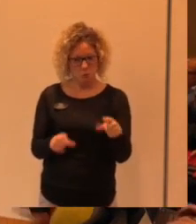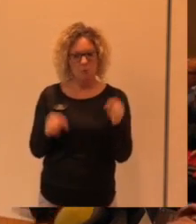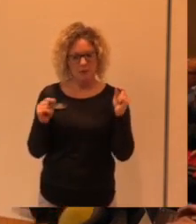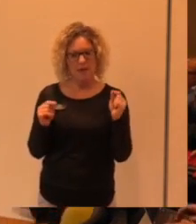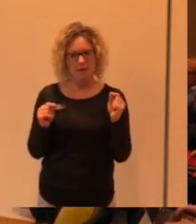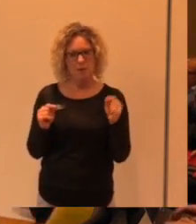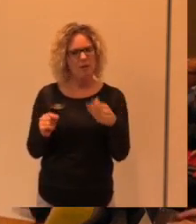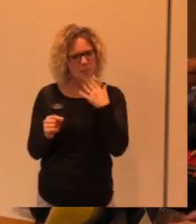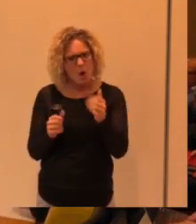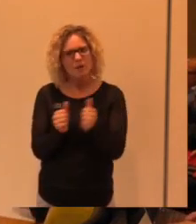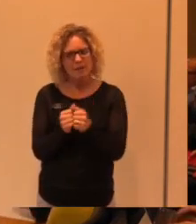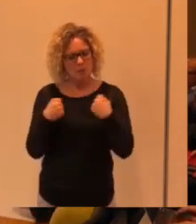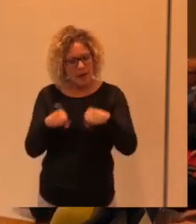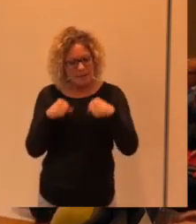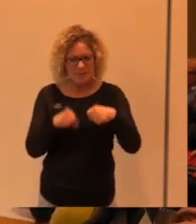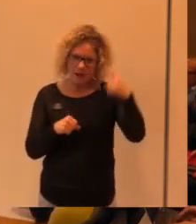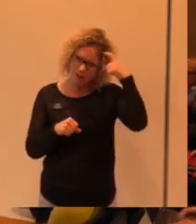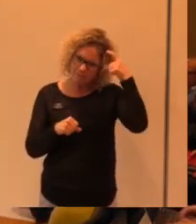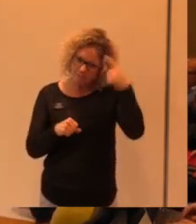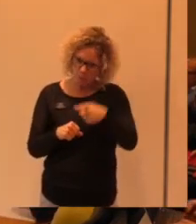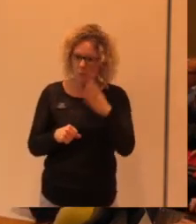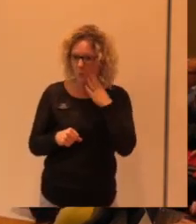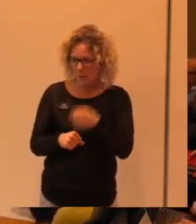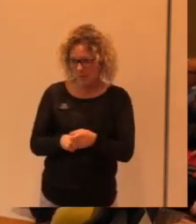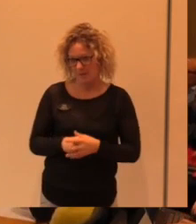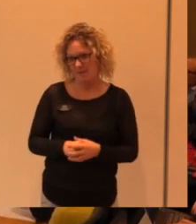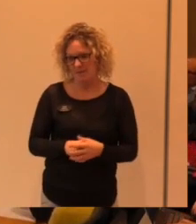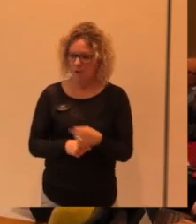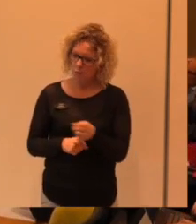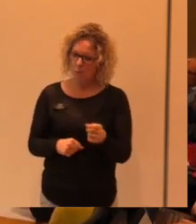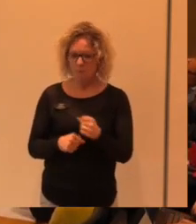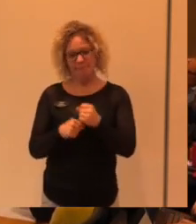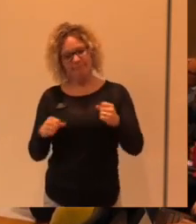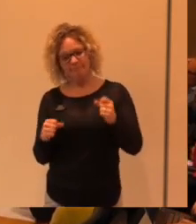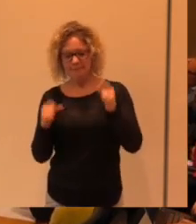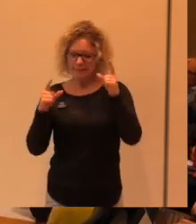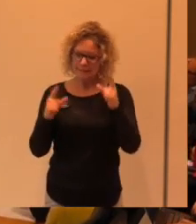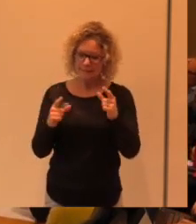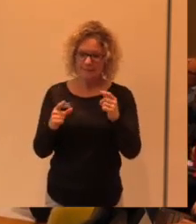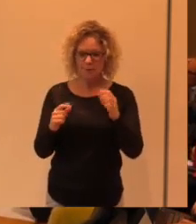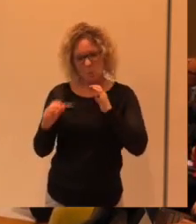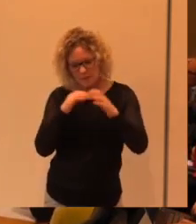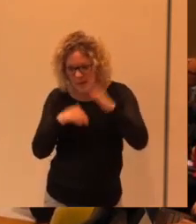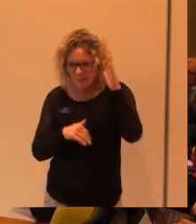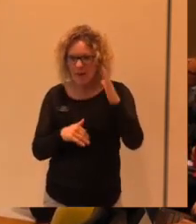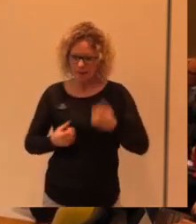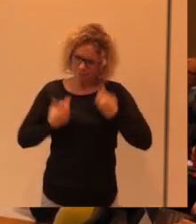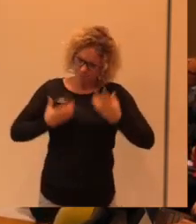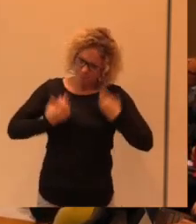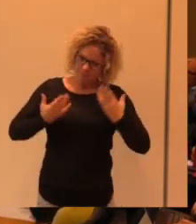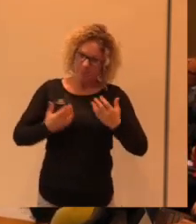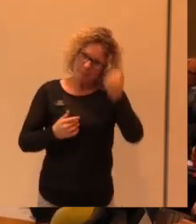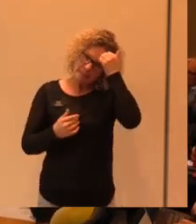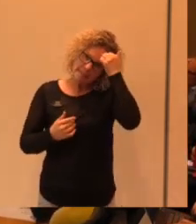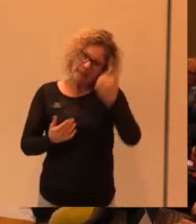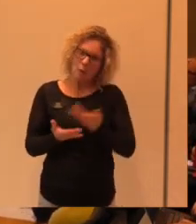och ett bra sätt att aktivera de boende då. Att de blir väldigt kommunikativa och delar med sig av berättelser kring sina